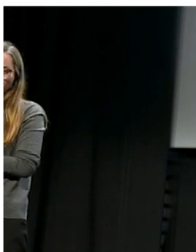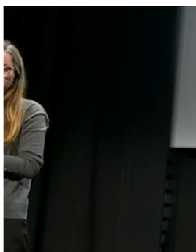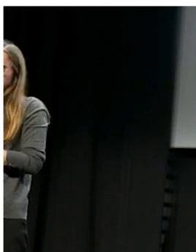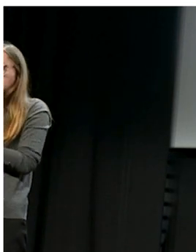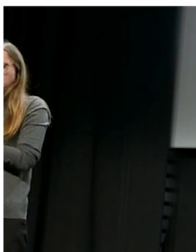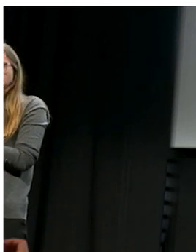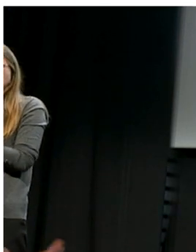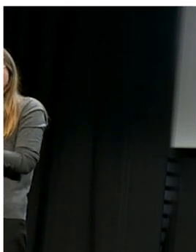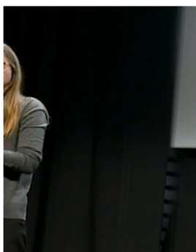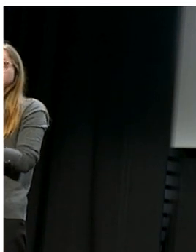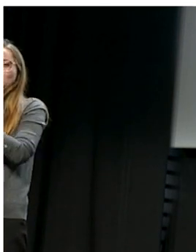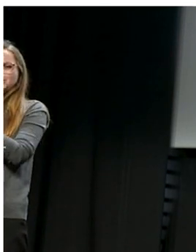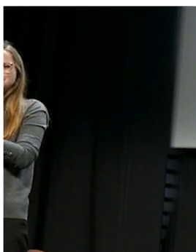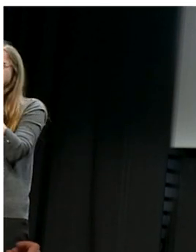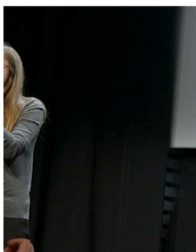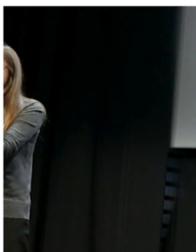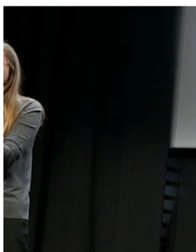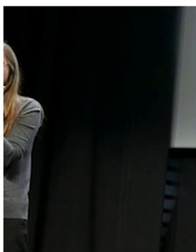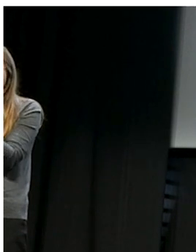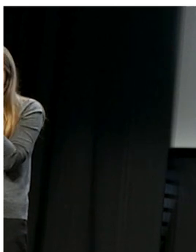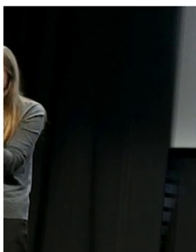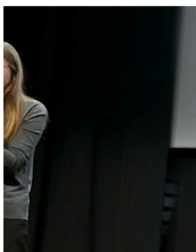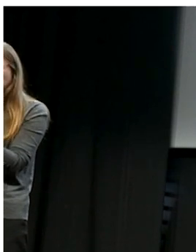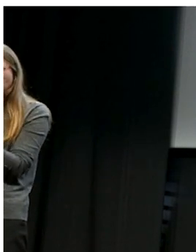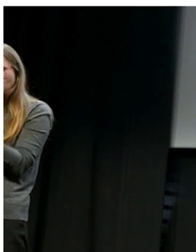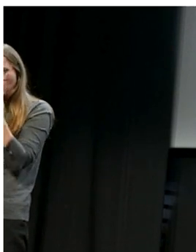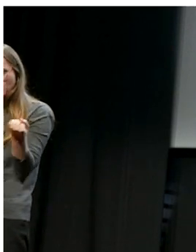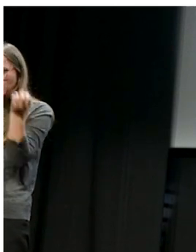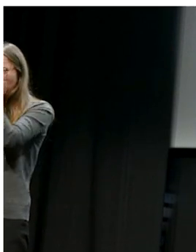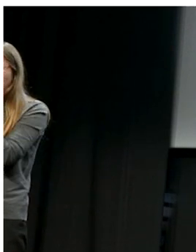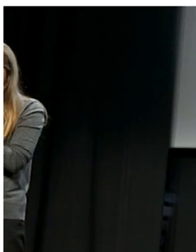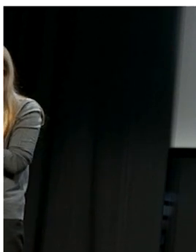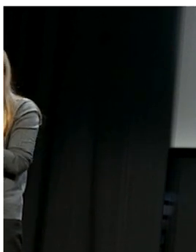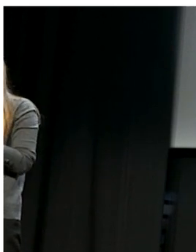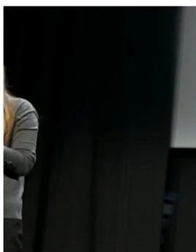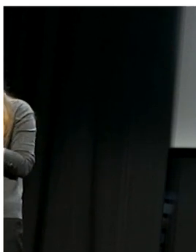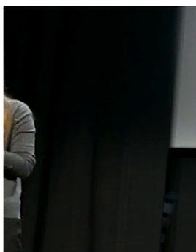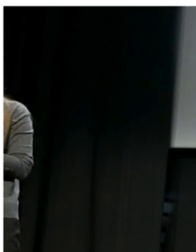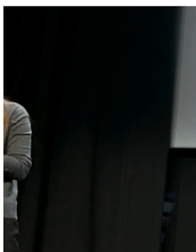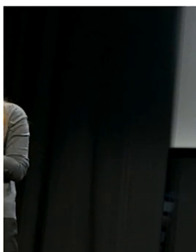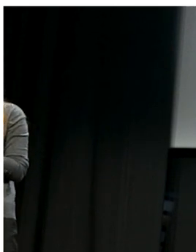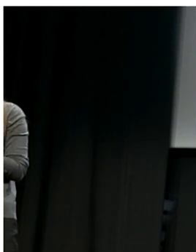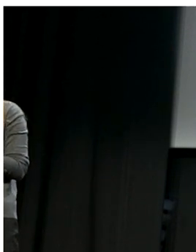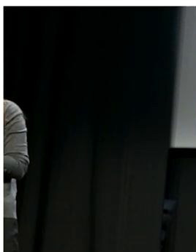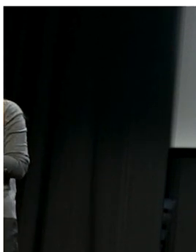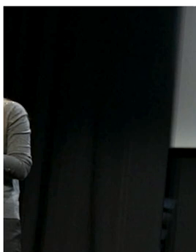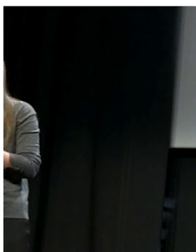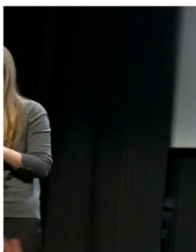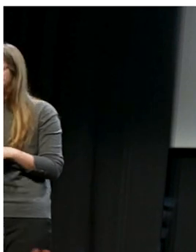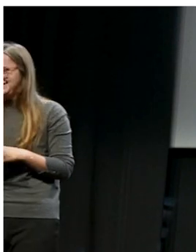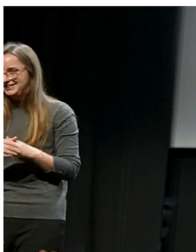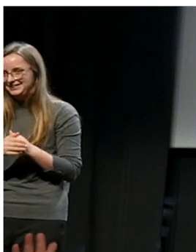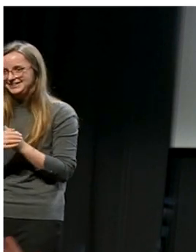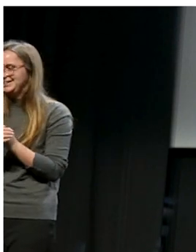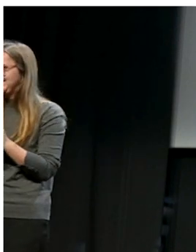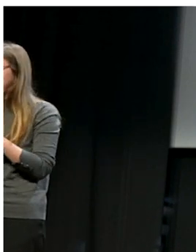choses qui sont exactement ce qu'on a dans la tête, ce qu'on a envie d'aboutir. Et puis, de toute façon, ce n'est pas forcément le but. Encore une fois, il ne faut pas le